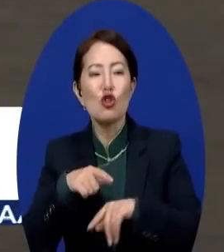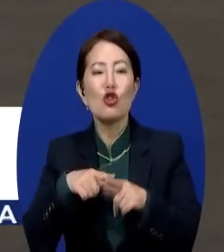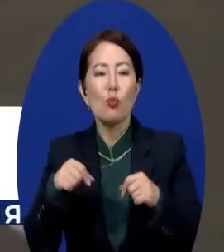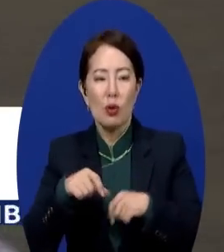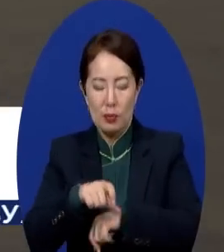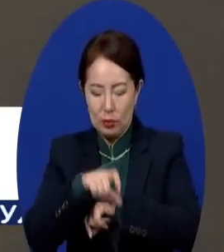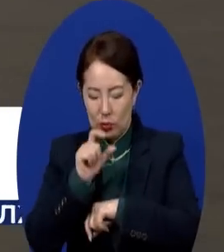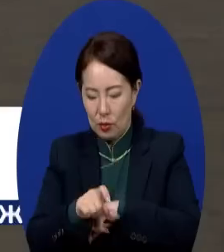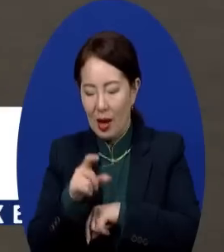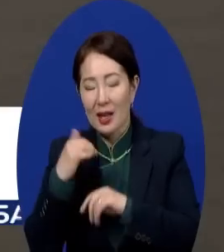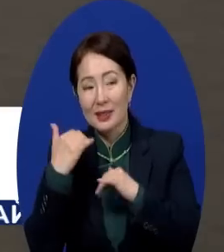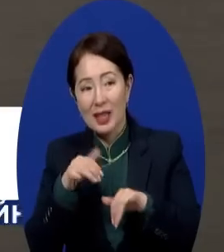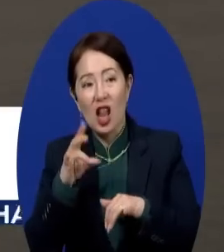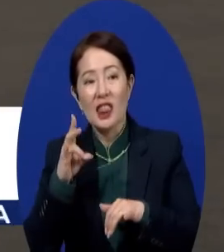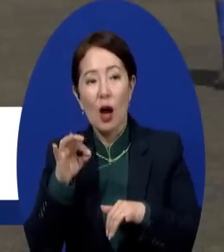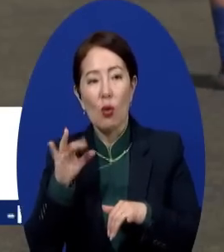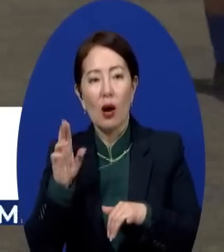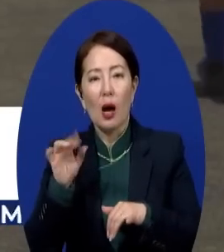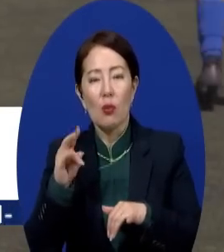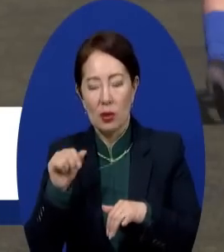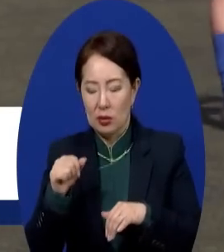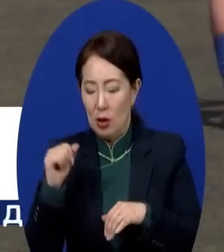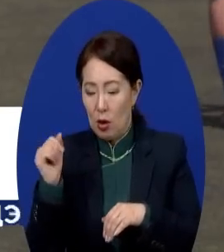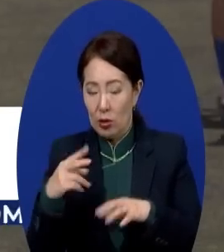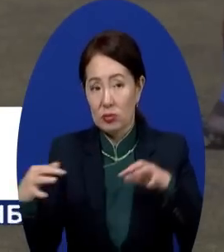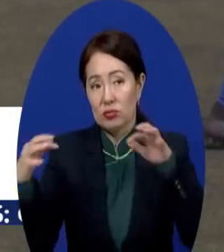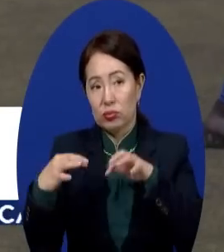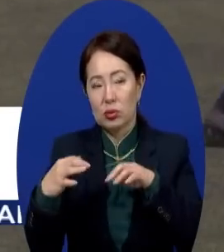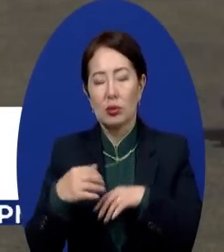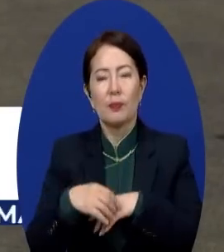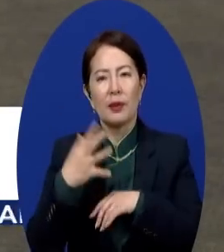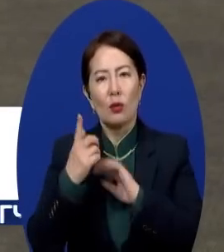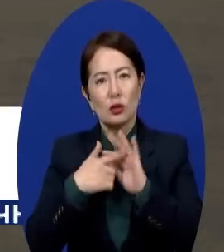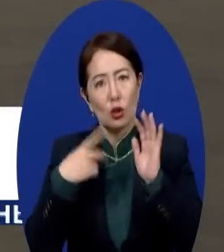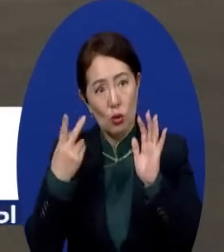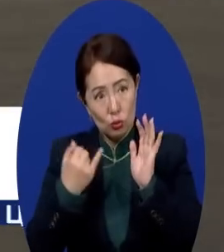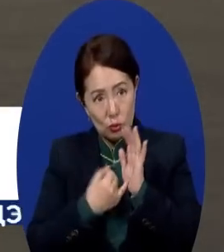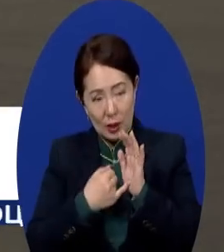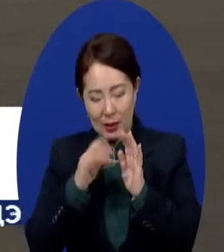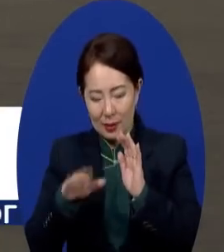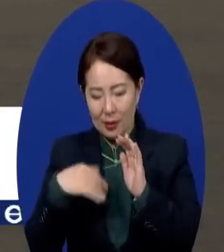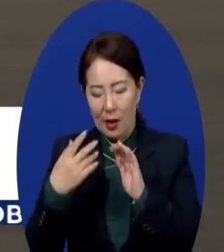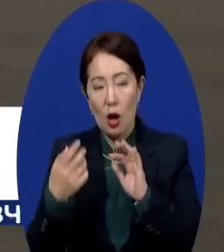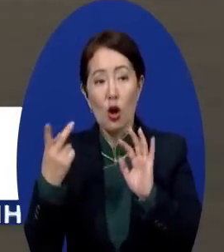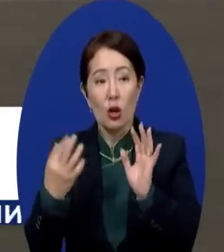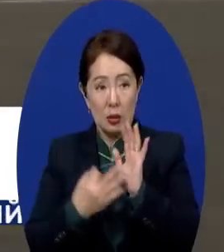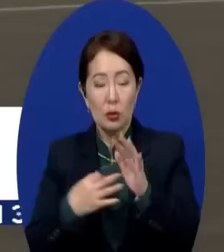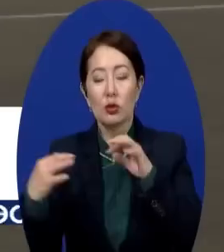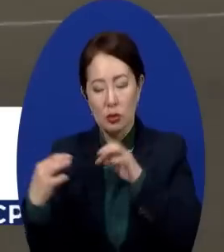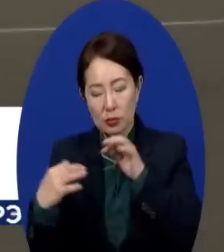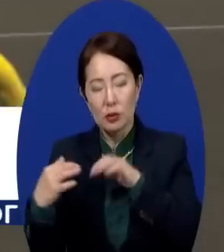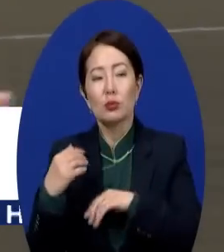Наоко Кавамото ажиллаж байна. За багуудад тэмцээний 2 дахь тоглолтоо энэ сарын 26-нд, 3 дахь тоглолтоо 28-ны өдөр хинэ. Манавагийн